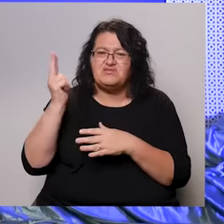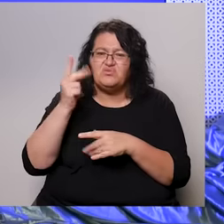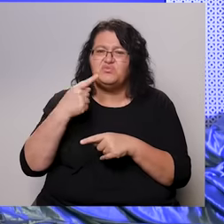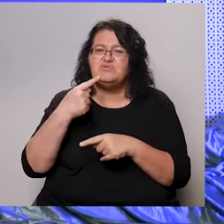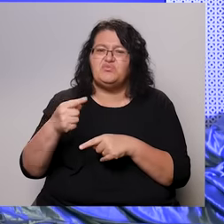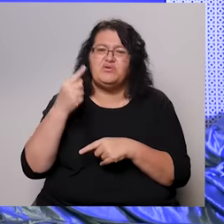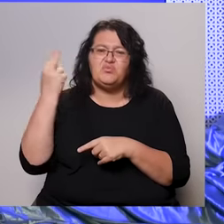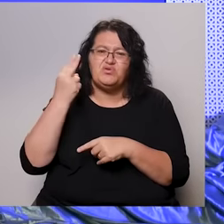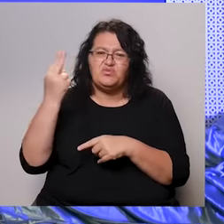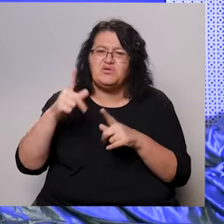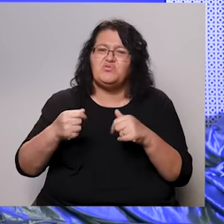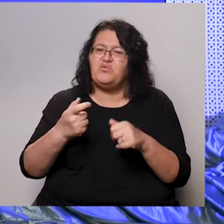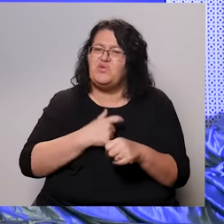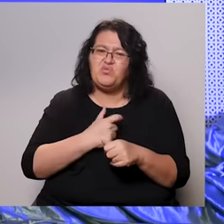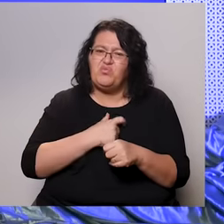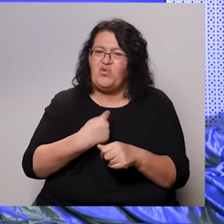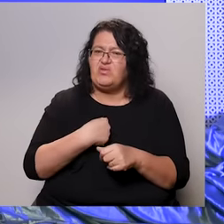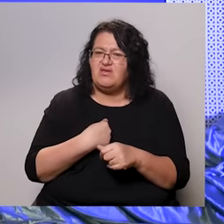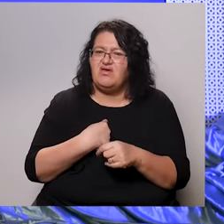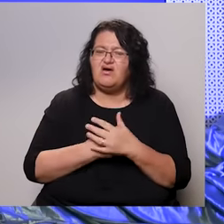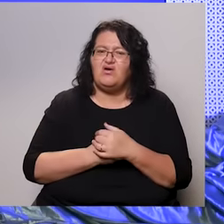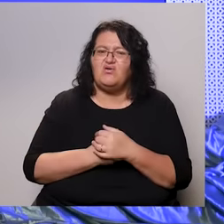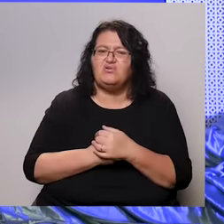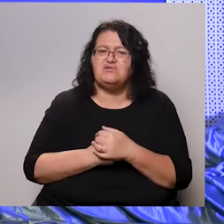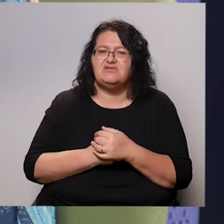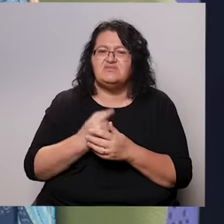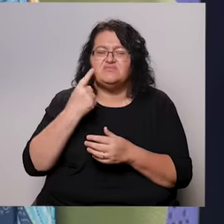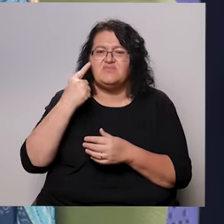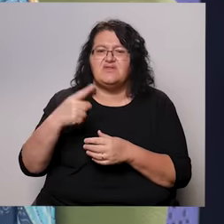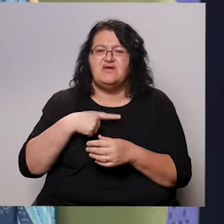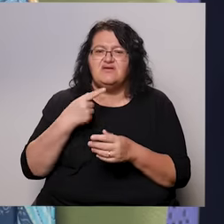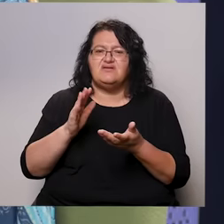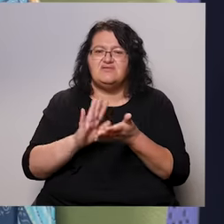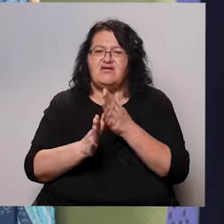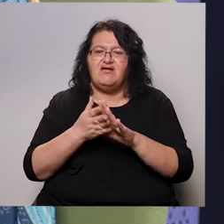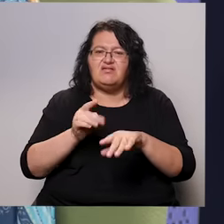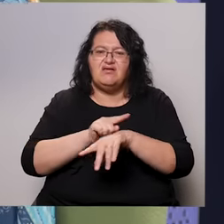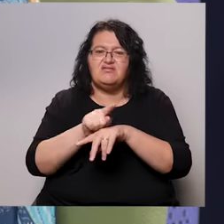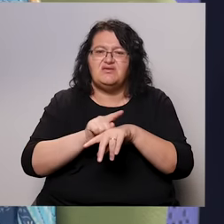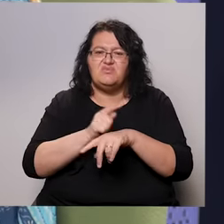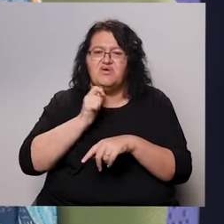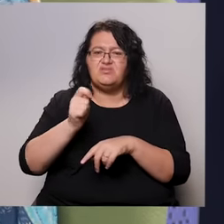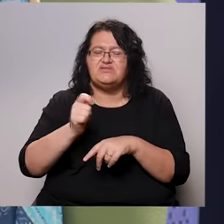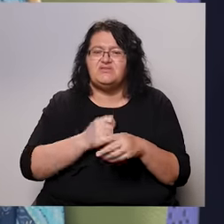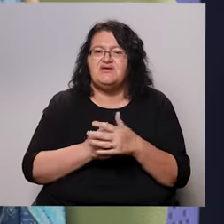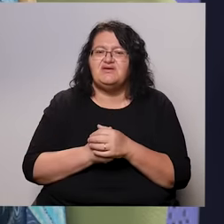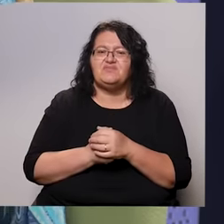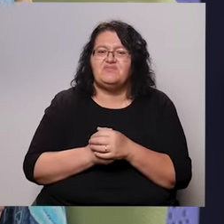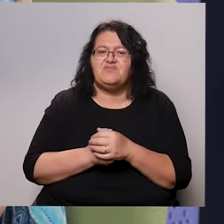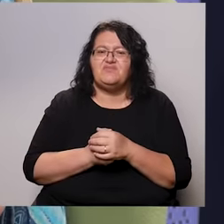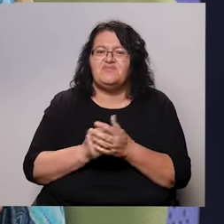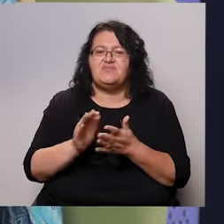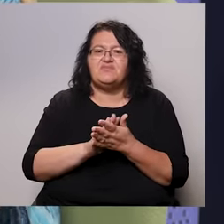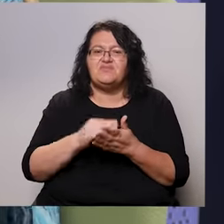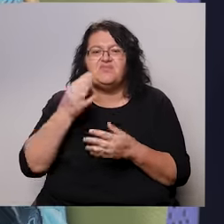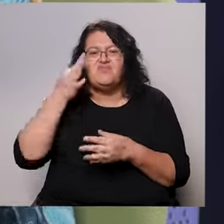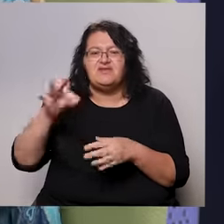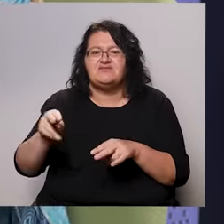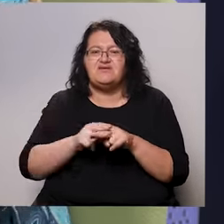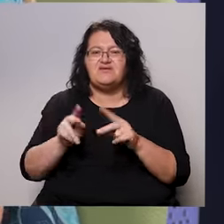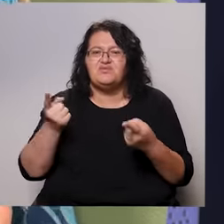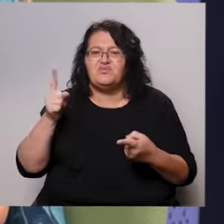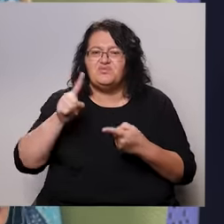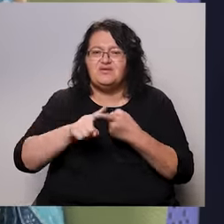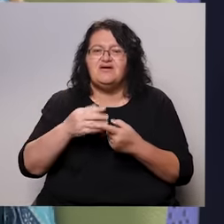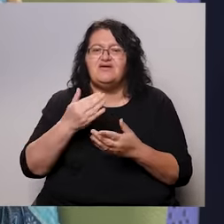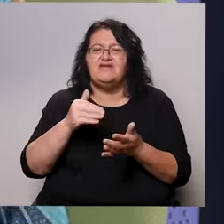spunem lui Dumnezeu, Doamne, eu nu pot. Mihai, să știi că e cam gata timpul pentru emisiune. Ok. Nici mie nu vine să cred cum, dar trebuie